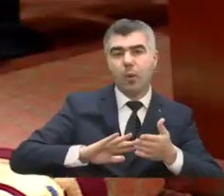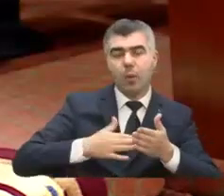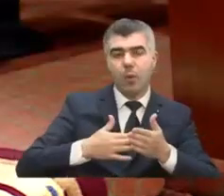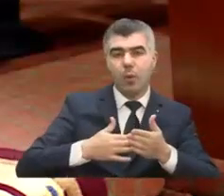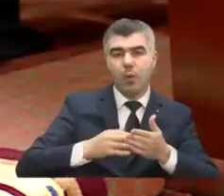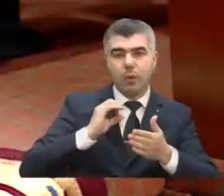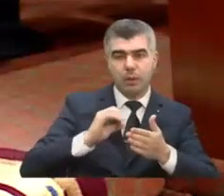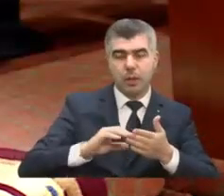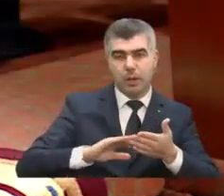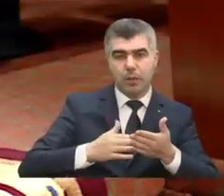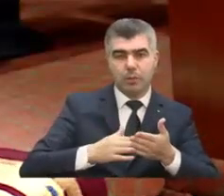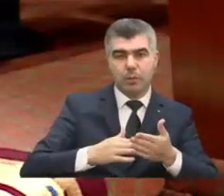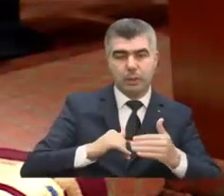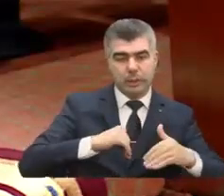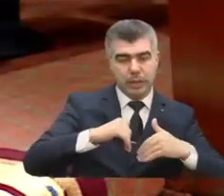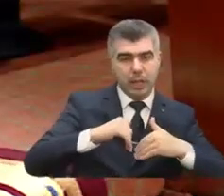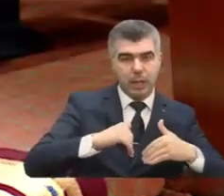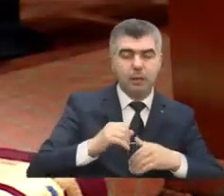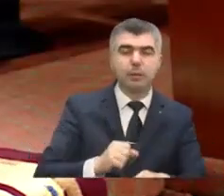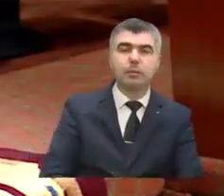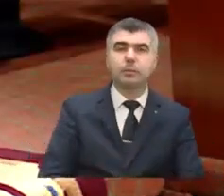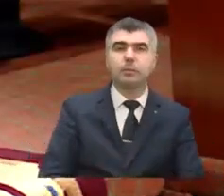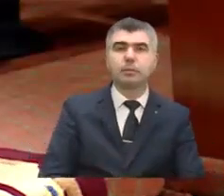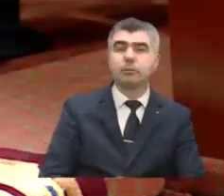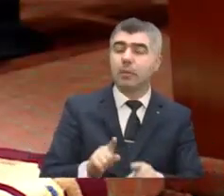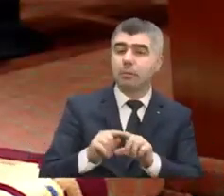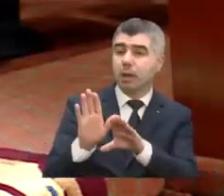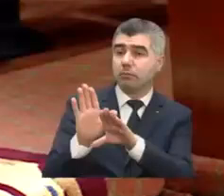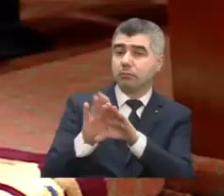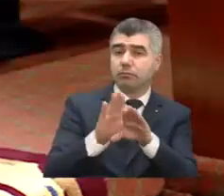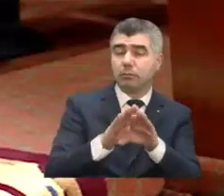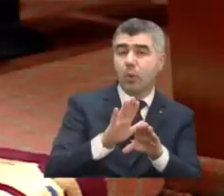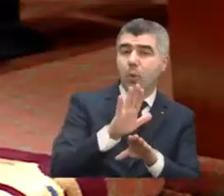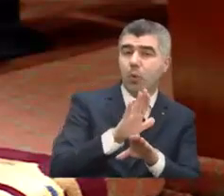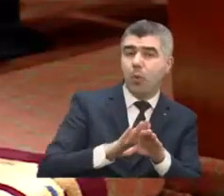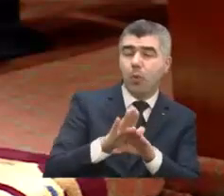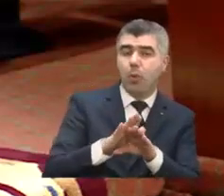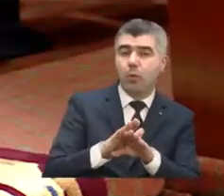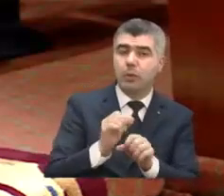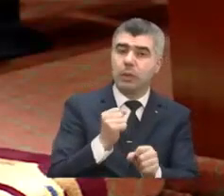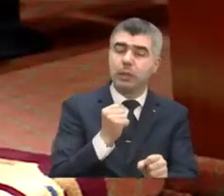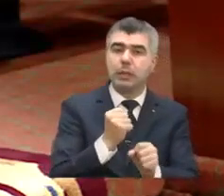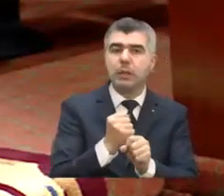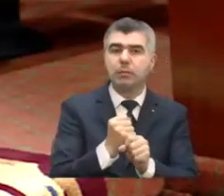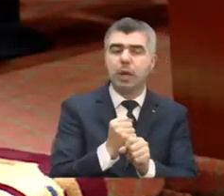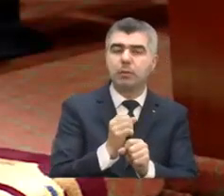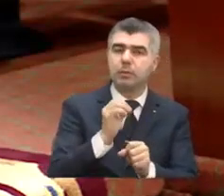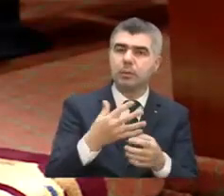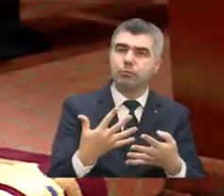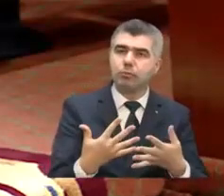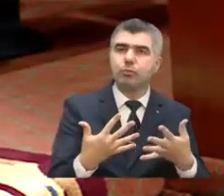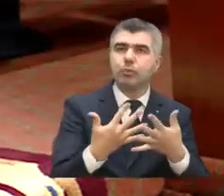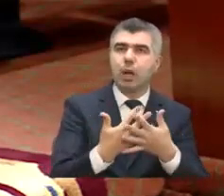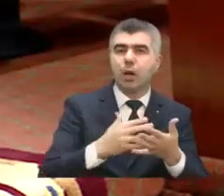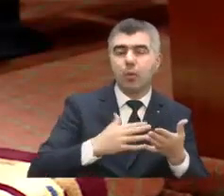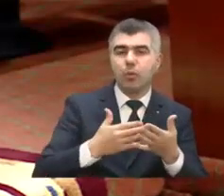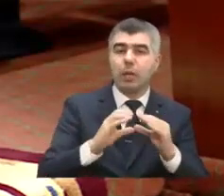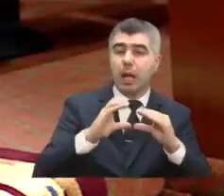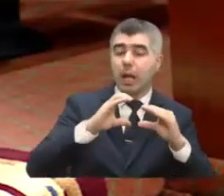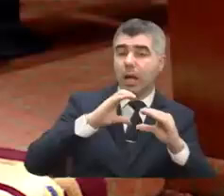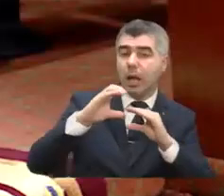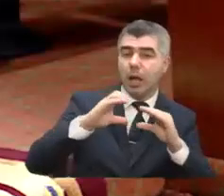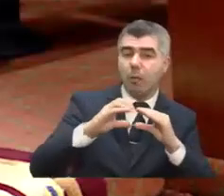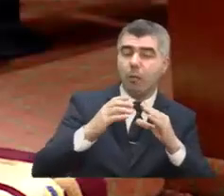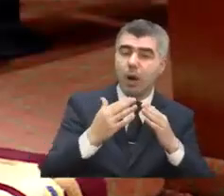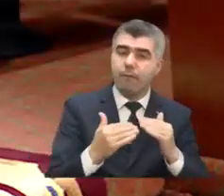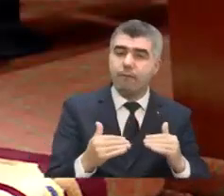النقل الطرقي ببلادنا، حيث دعت مختلف التمثيليات المهنية إلى العمل المشترك ومؤسسة الحوار